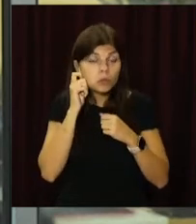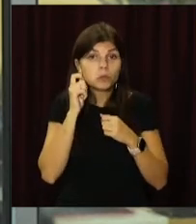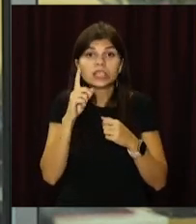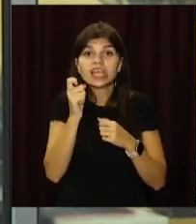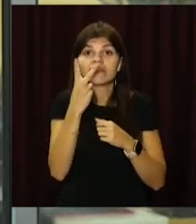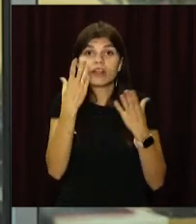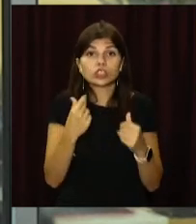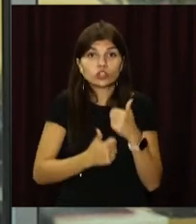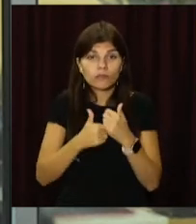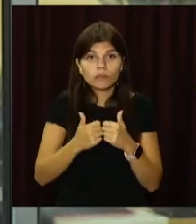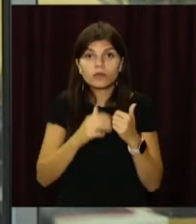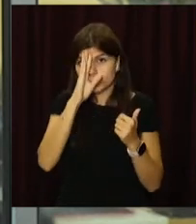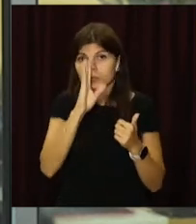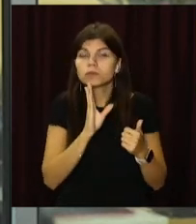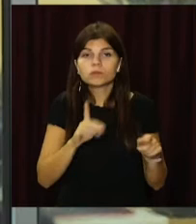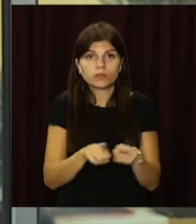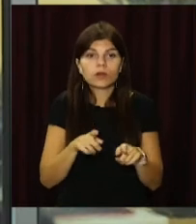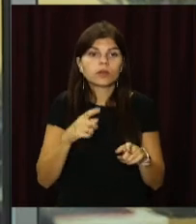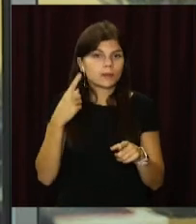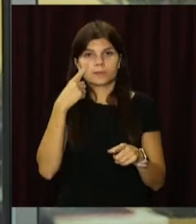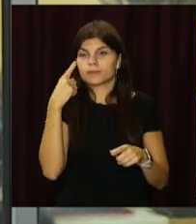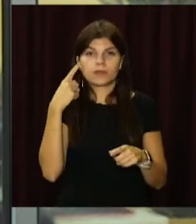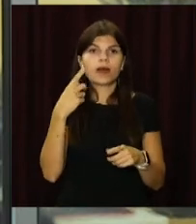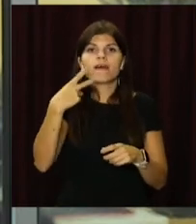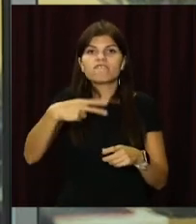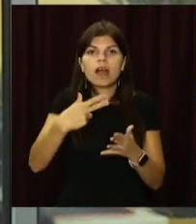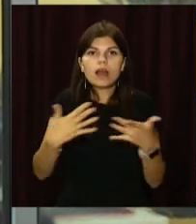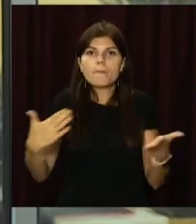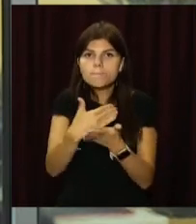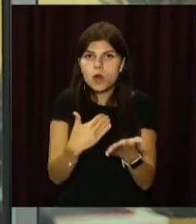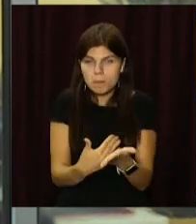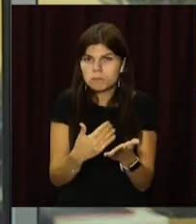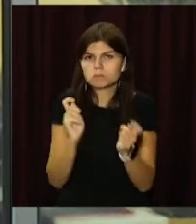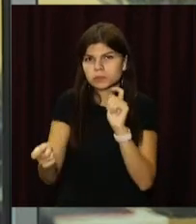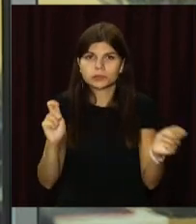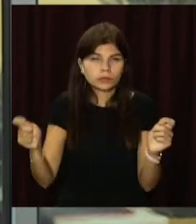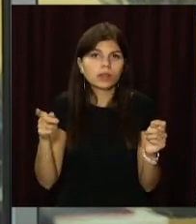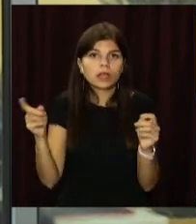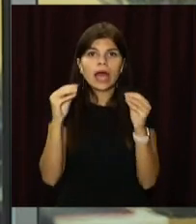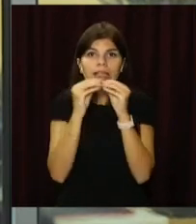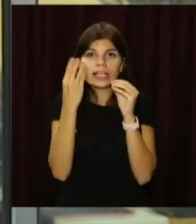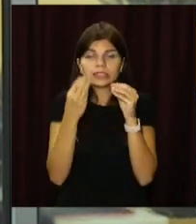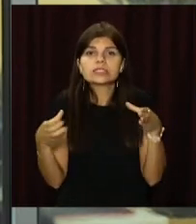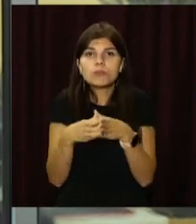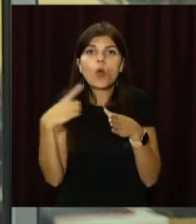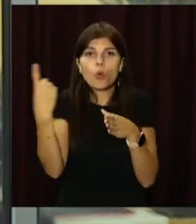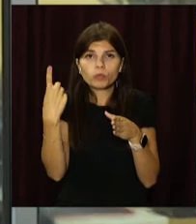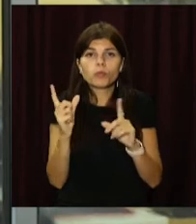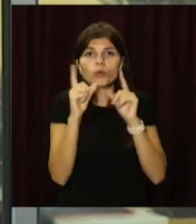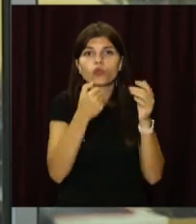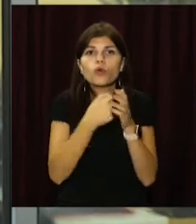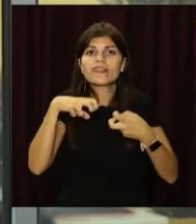дні змагань юнаки і дівчата визначили переможців у 20 видах програми. І вже за 10 днів вони у складі збірної області поїдуть